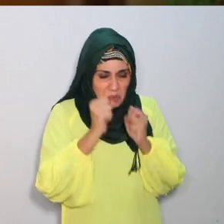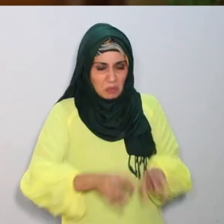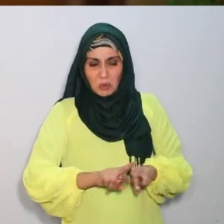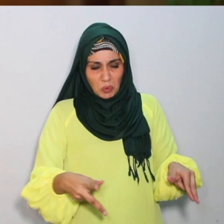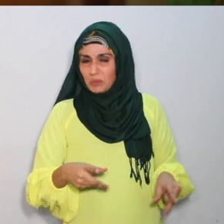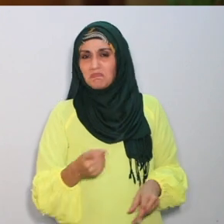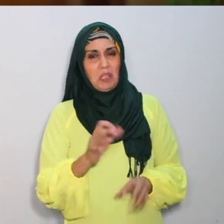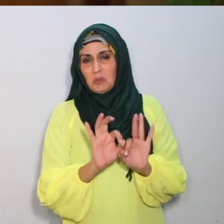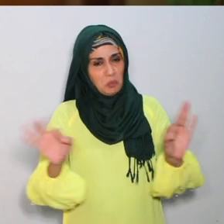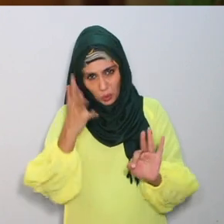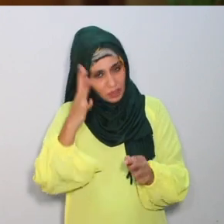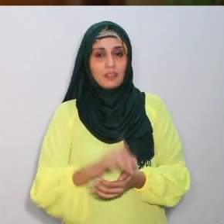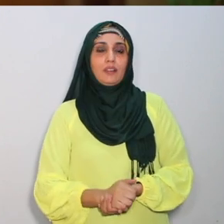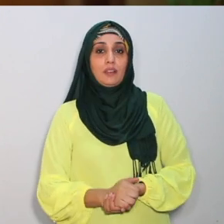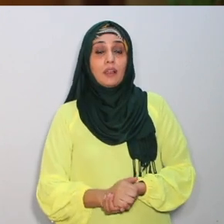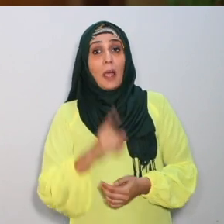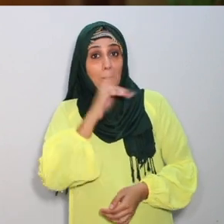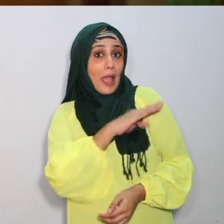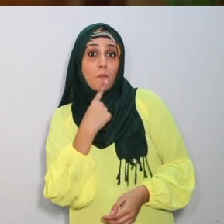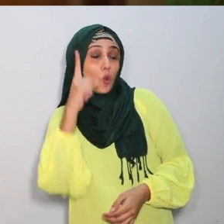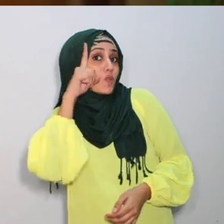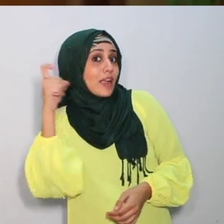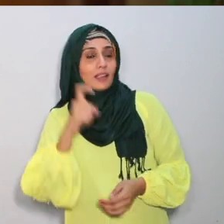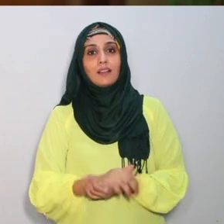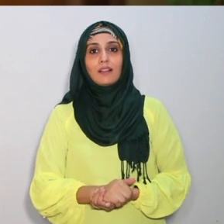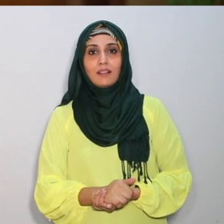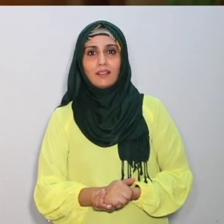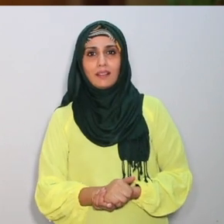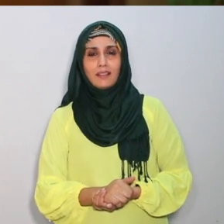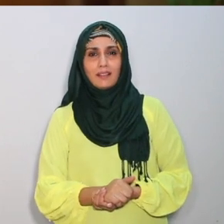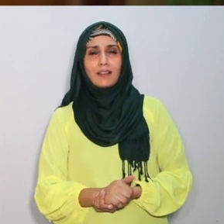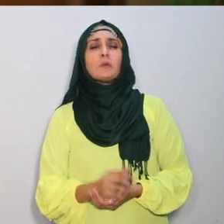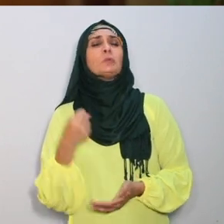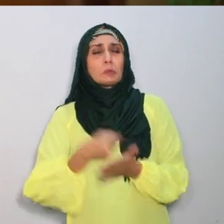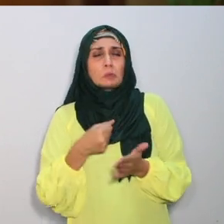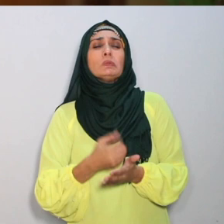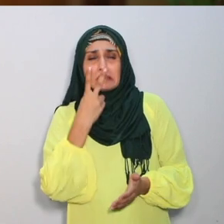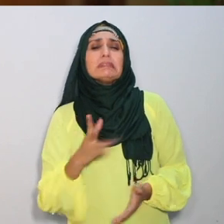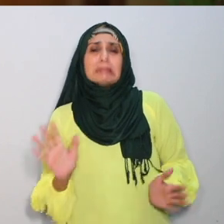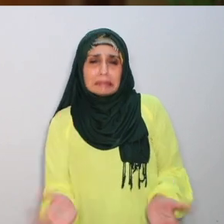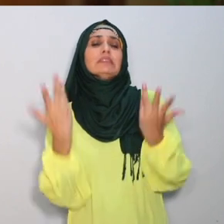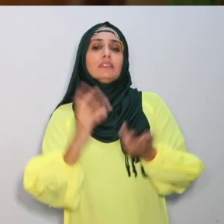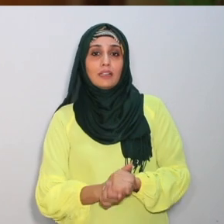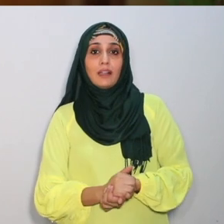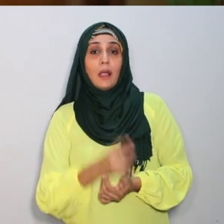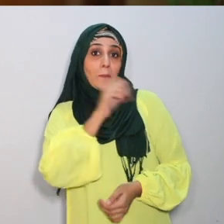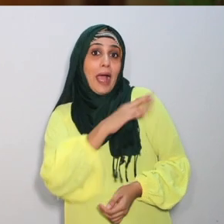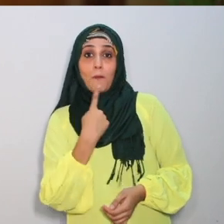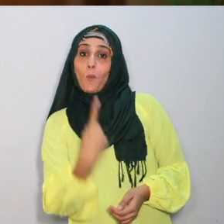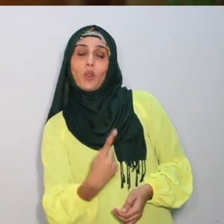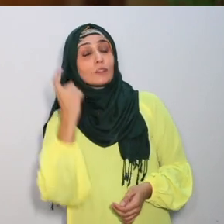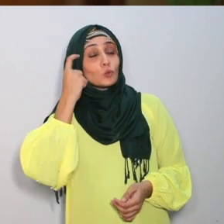नहीं पड़ेंगे, हीरा पूरे यकीन से बोली। कोशिश करने में क्या हर्ज है, अजहर ने पुरमीद अंदाज में